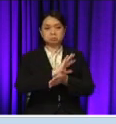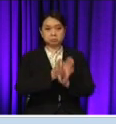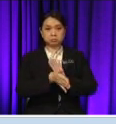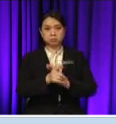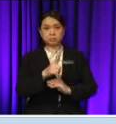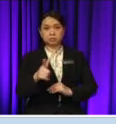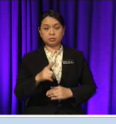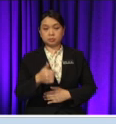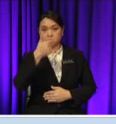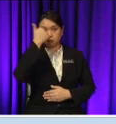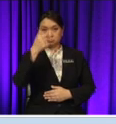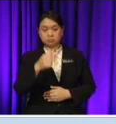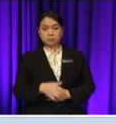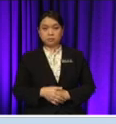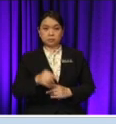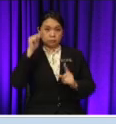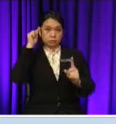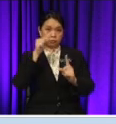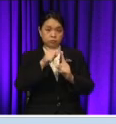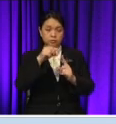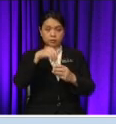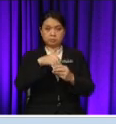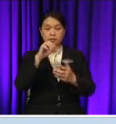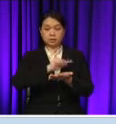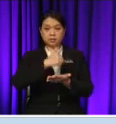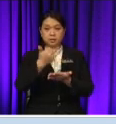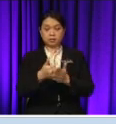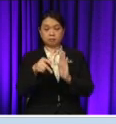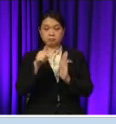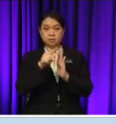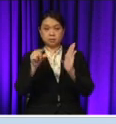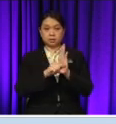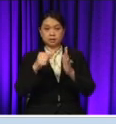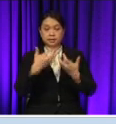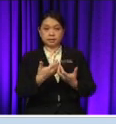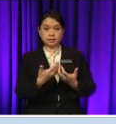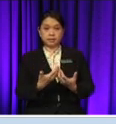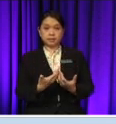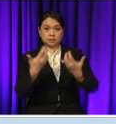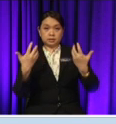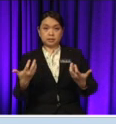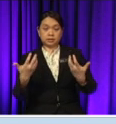sebab tujuan menjadikan ekor atau rugi